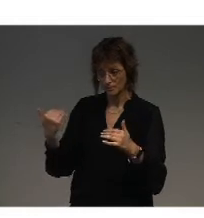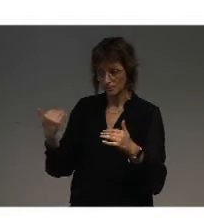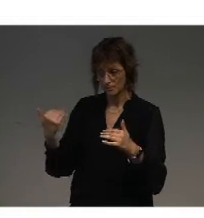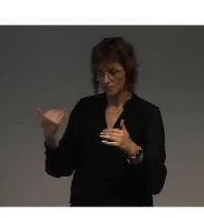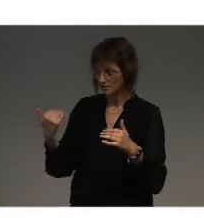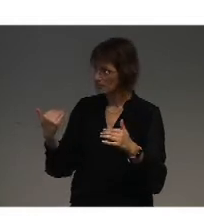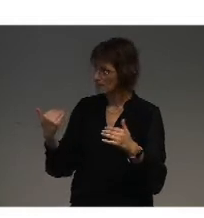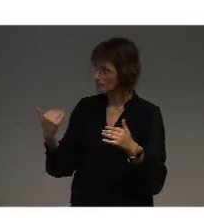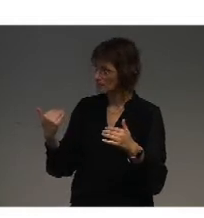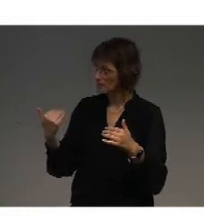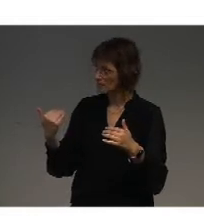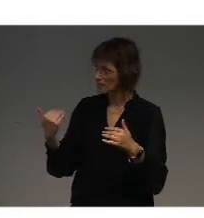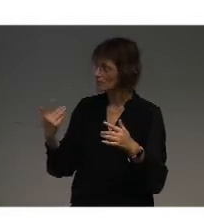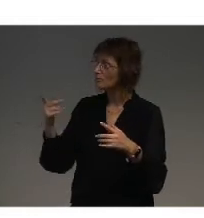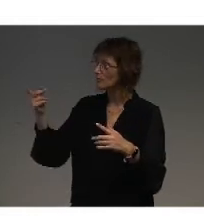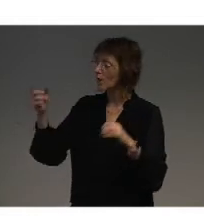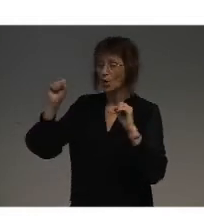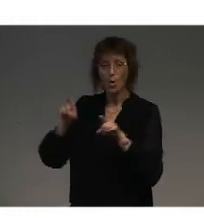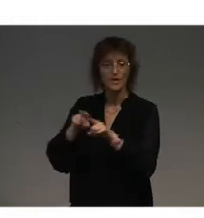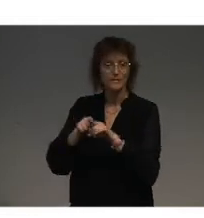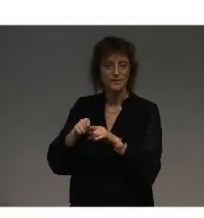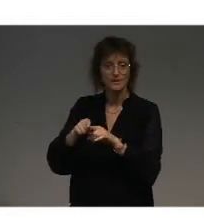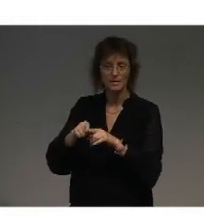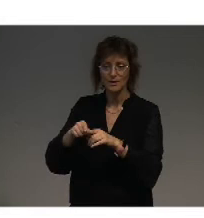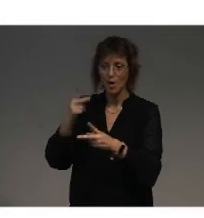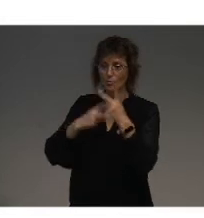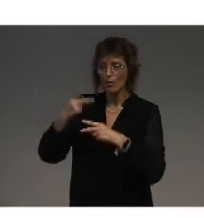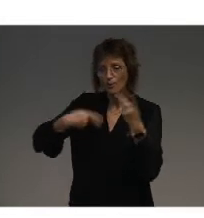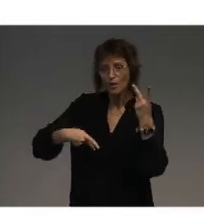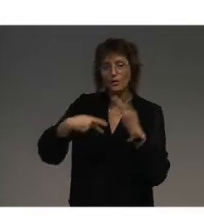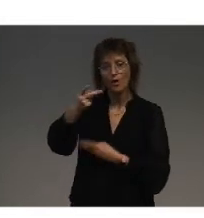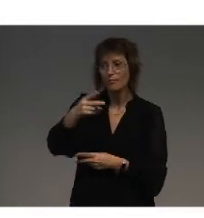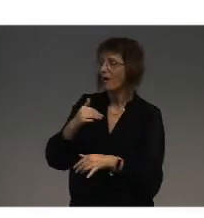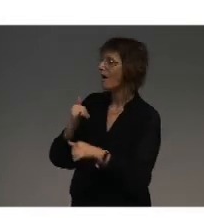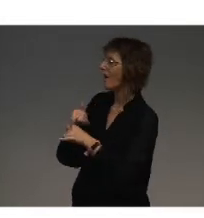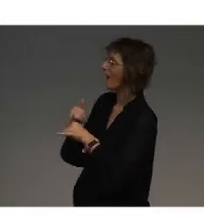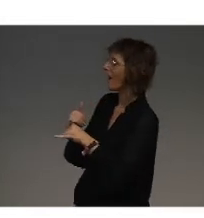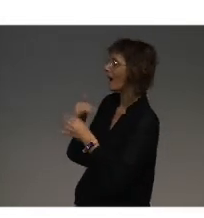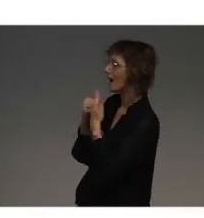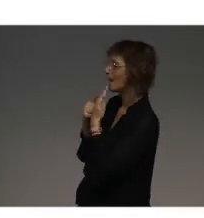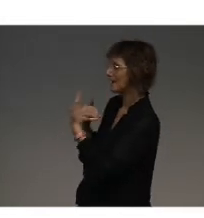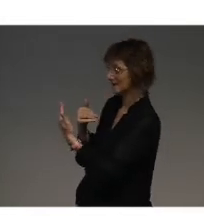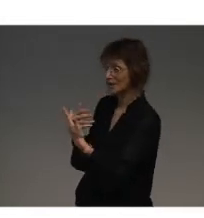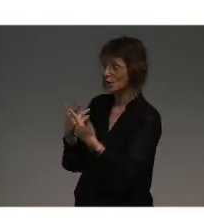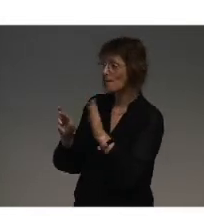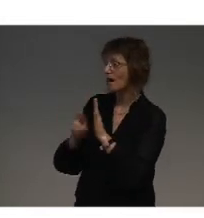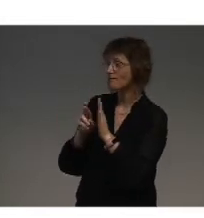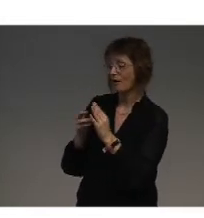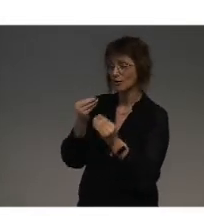On pourra vous transmettre le PowerPoint sans problème, donc vous aurez cette référence. Voilà. Et alors la polyexposition, concrètement,